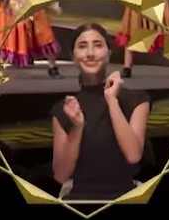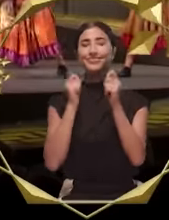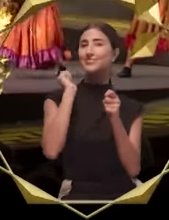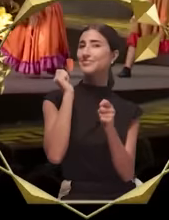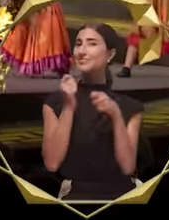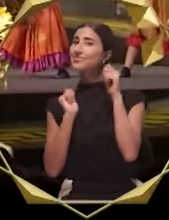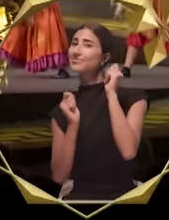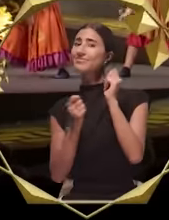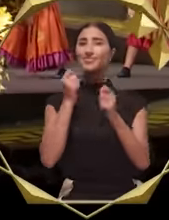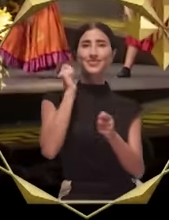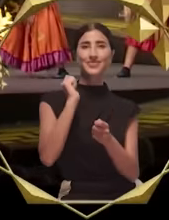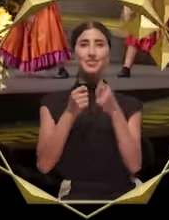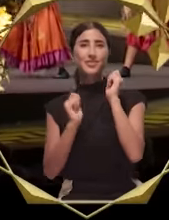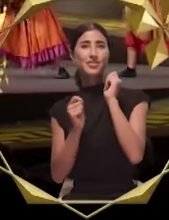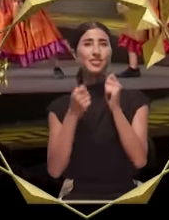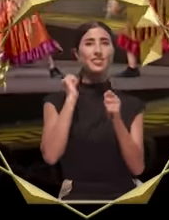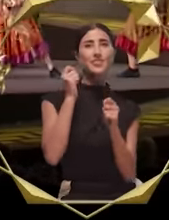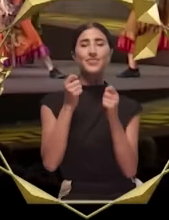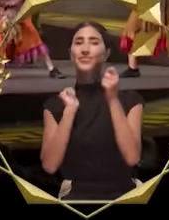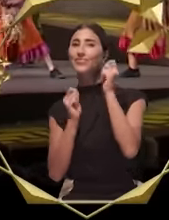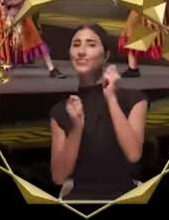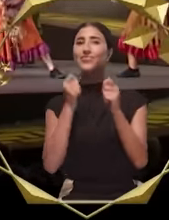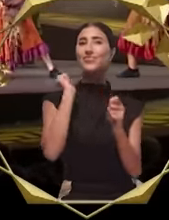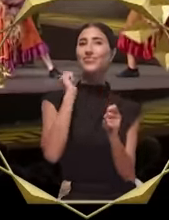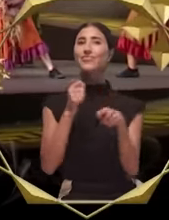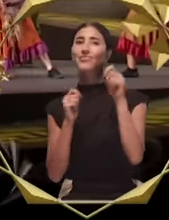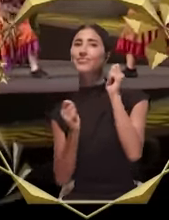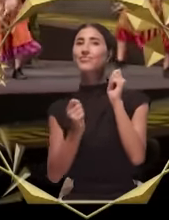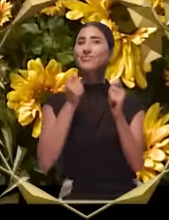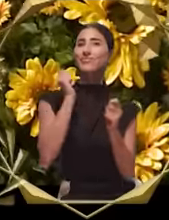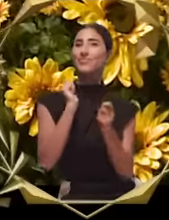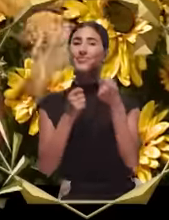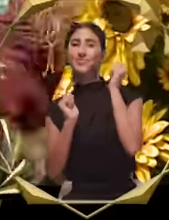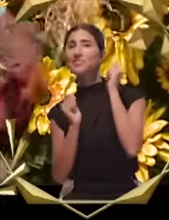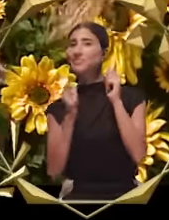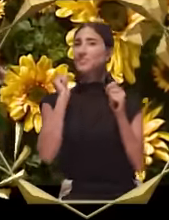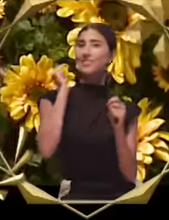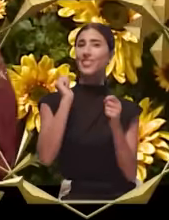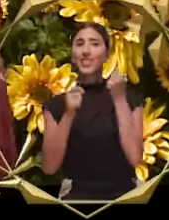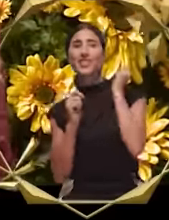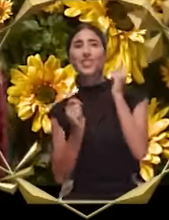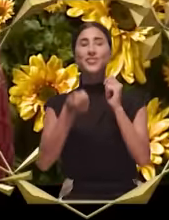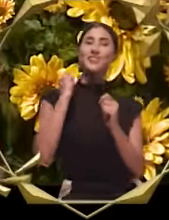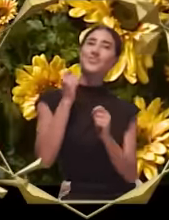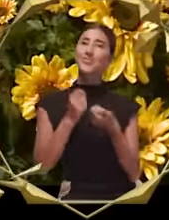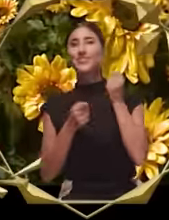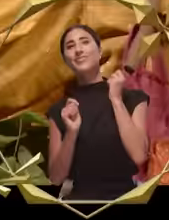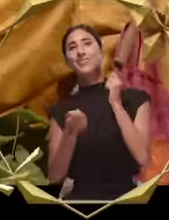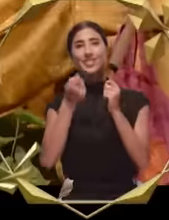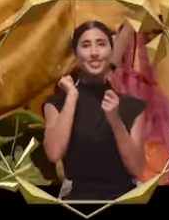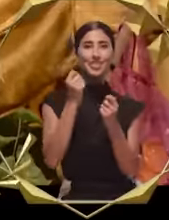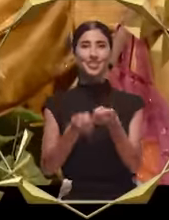لا أهش لا أنش، محشوة بغبائي